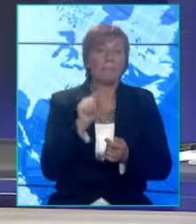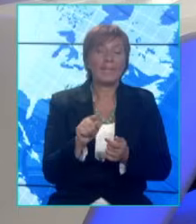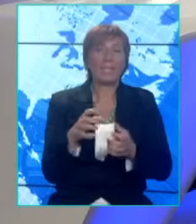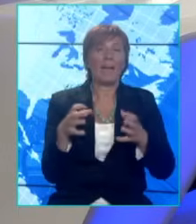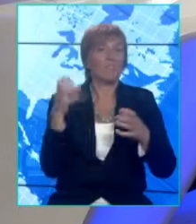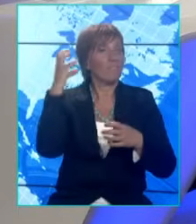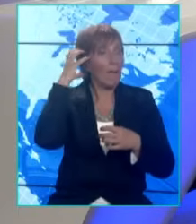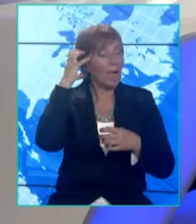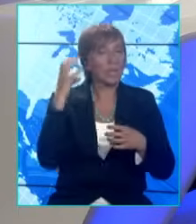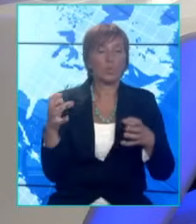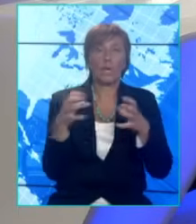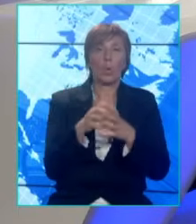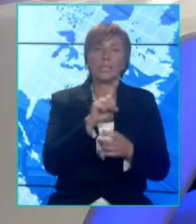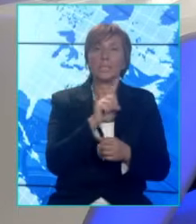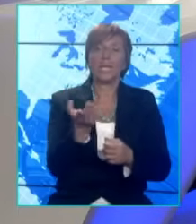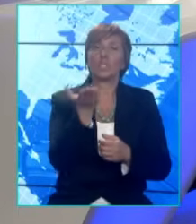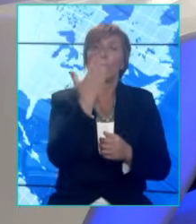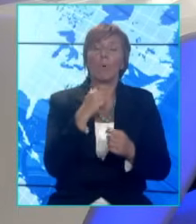neće postići saglasnost?